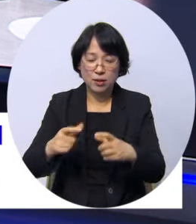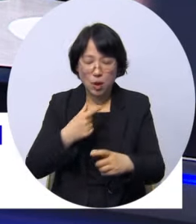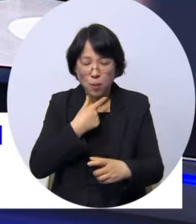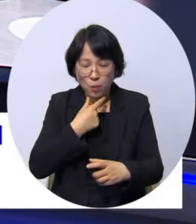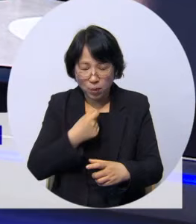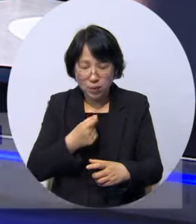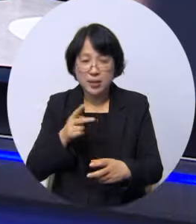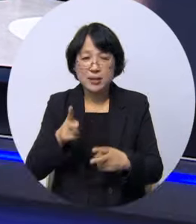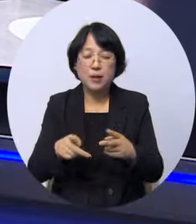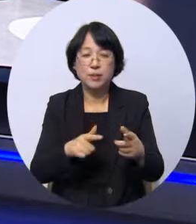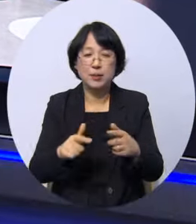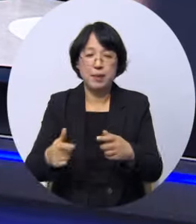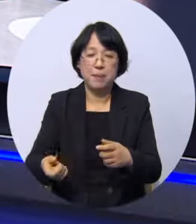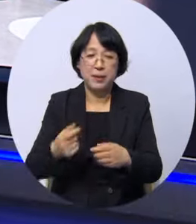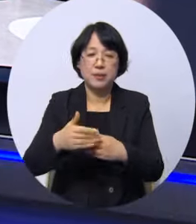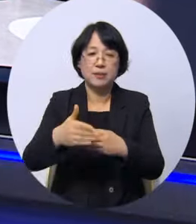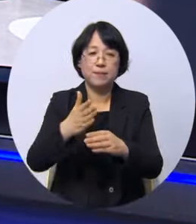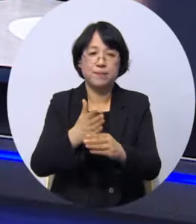문기혁